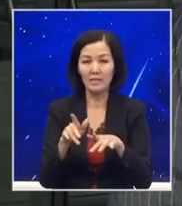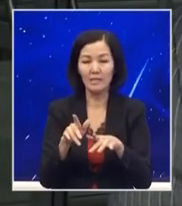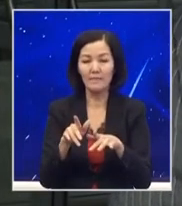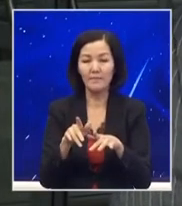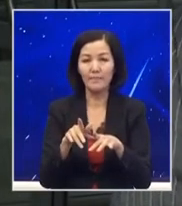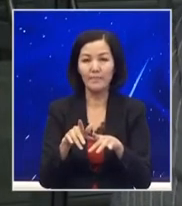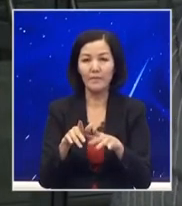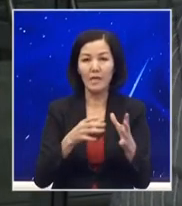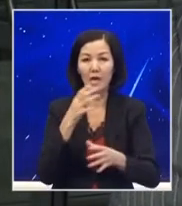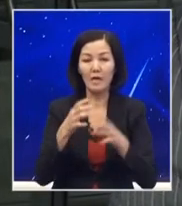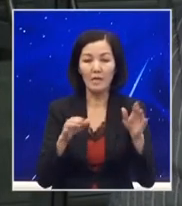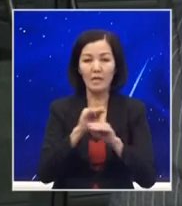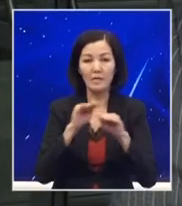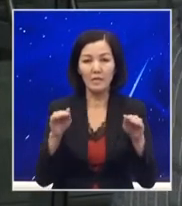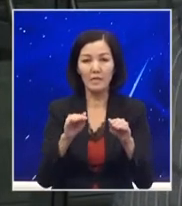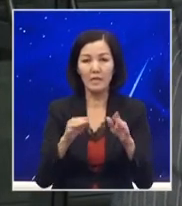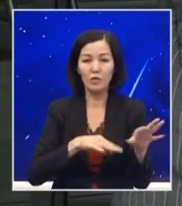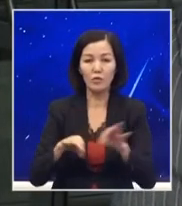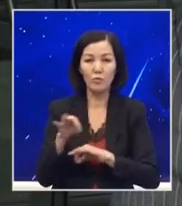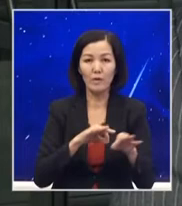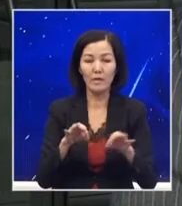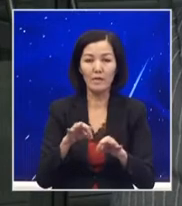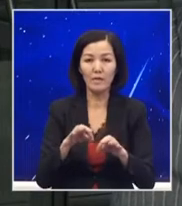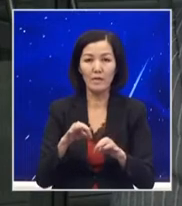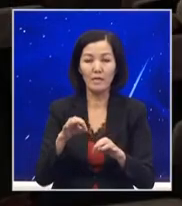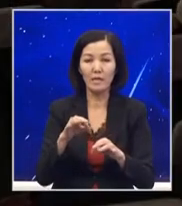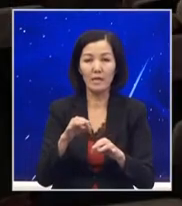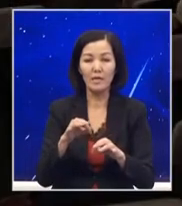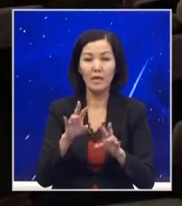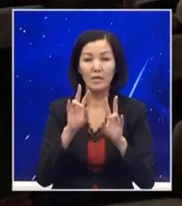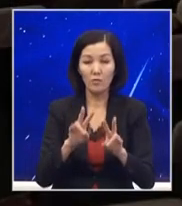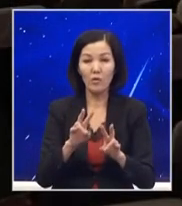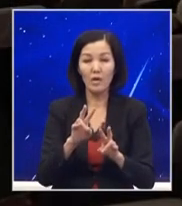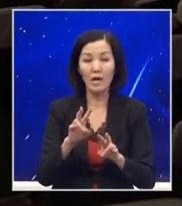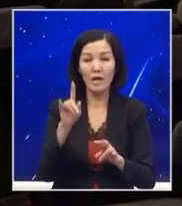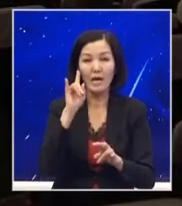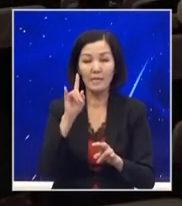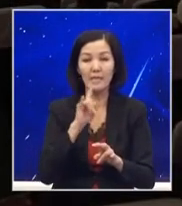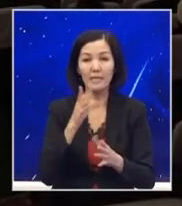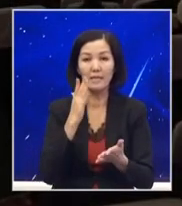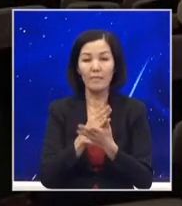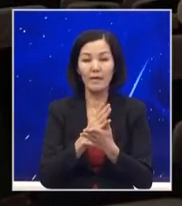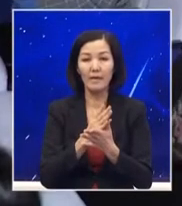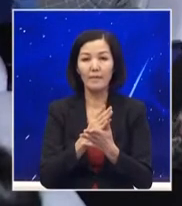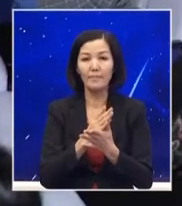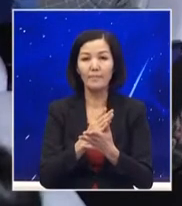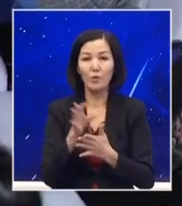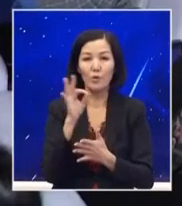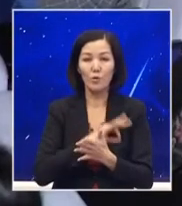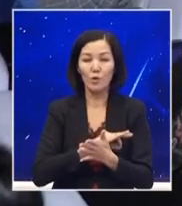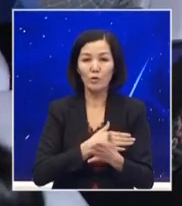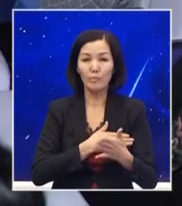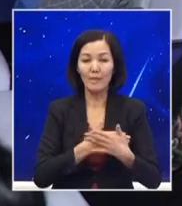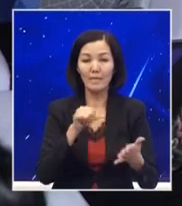де халықаралық деңгейде де осындай жоба еш жерде де жоқ, тек қана Қазақстанда. Ал бұл залда еңбегімен ерекшеленген жастар жиналған. Олар ала